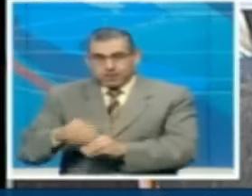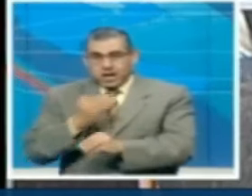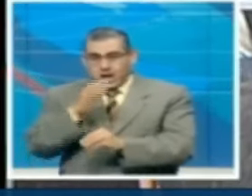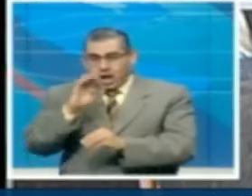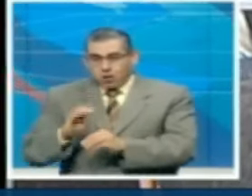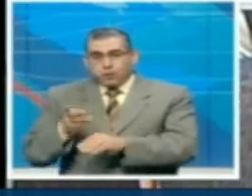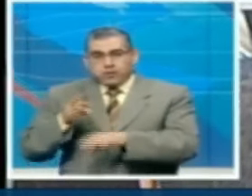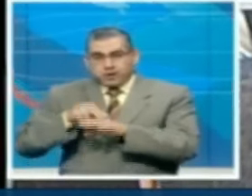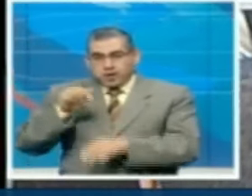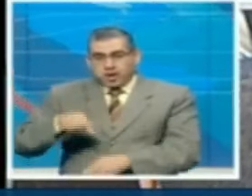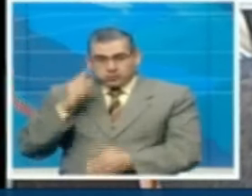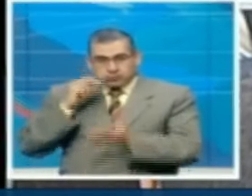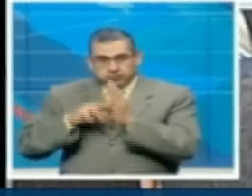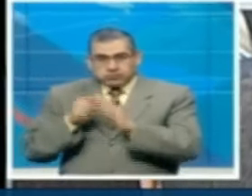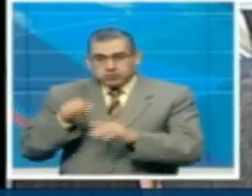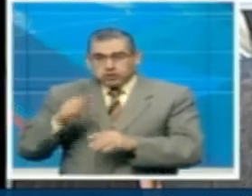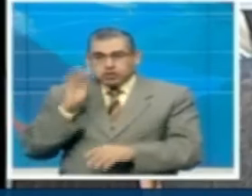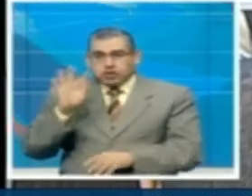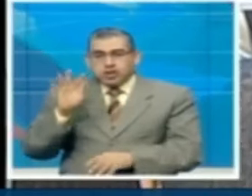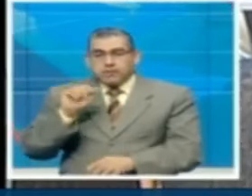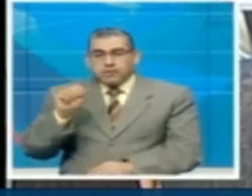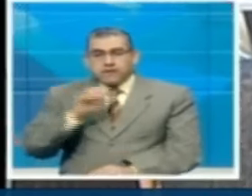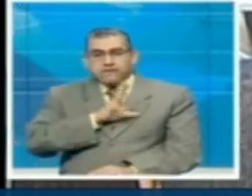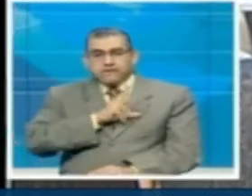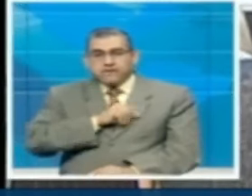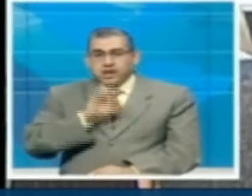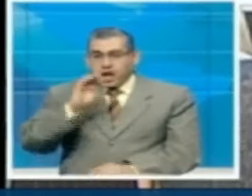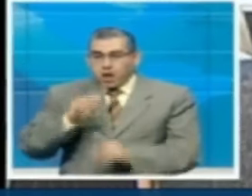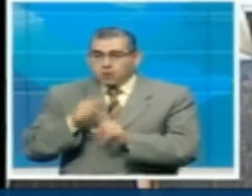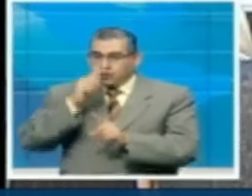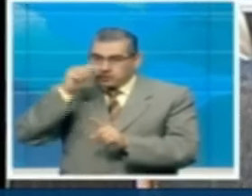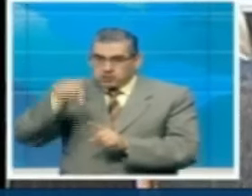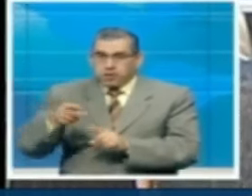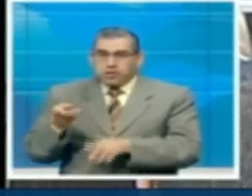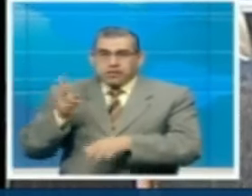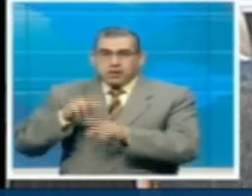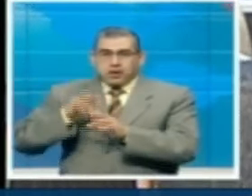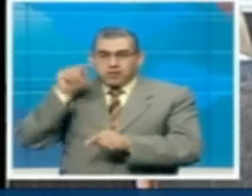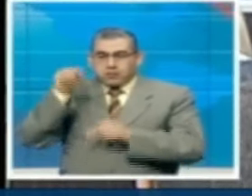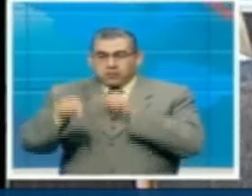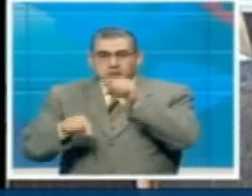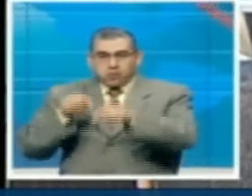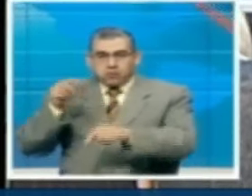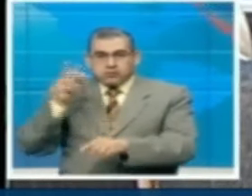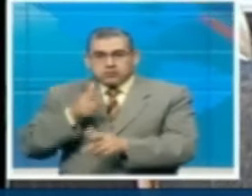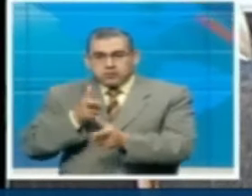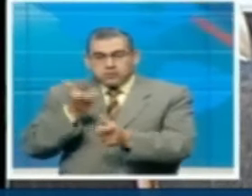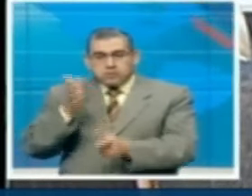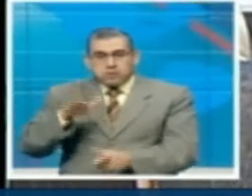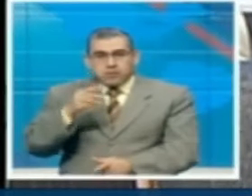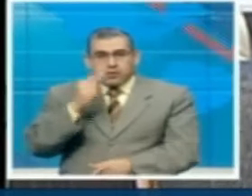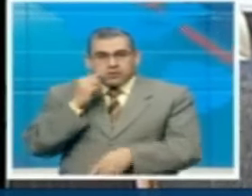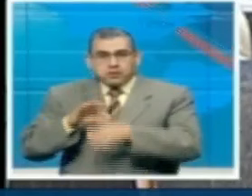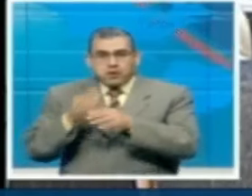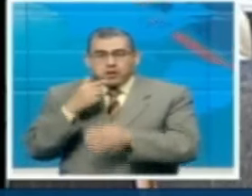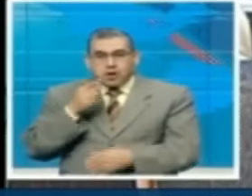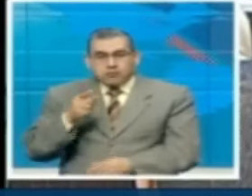ما يتعرض له الشعب الفلسطيني في الجنوب من استهداف، من قتل للمدنيين